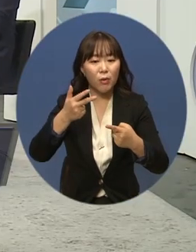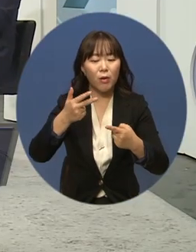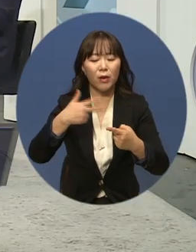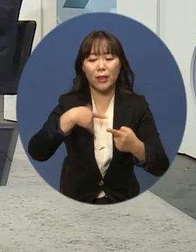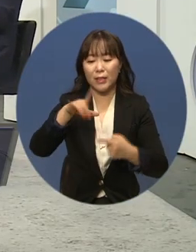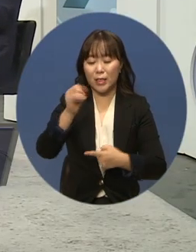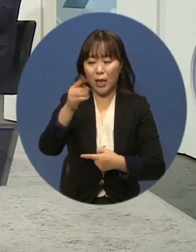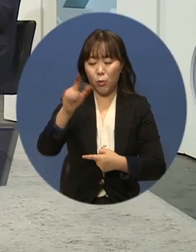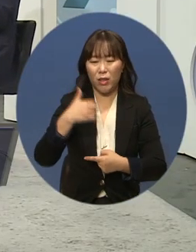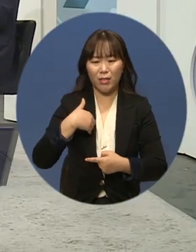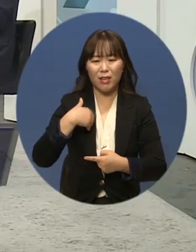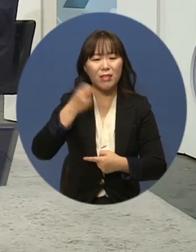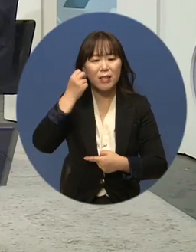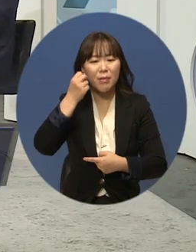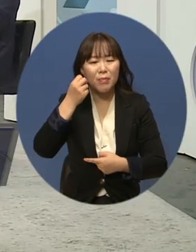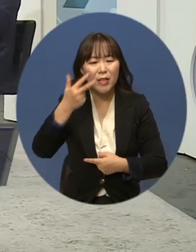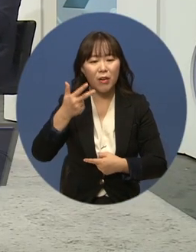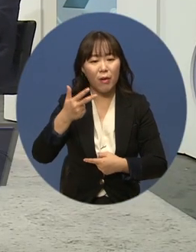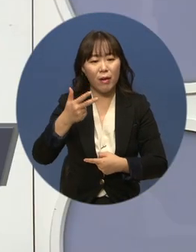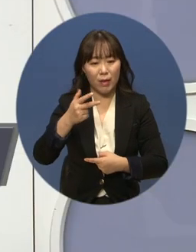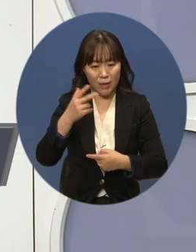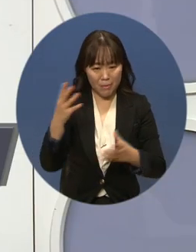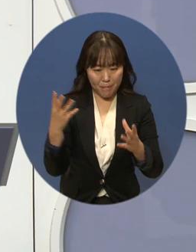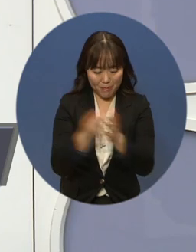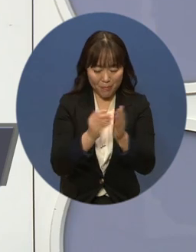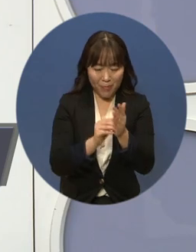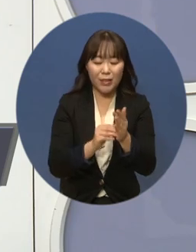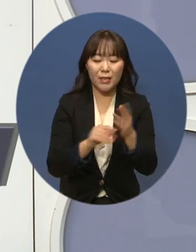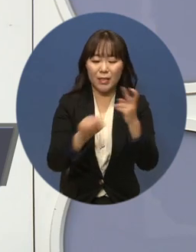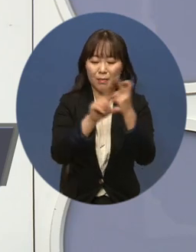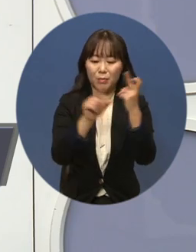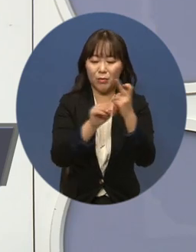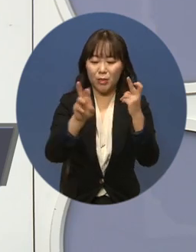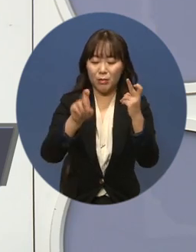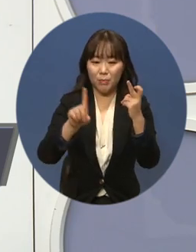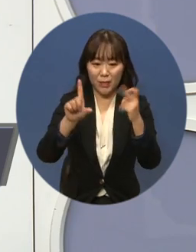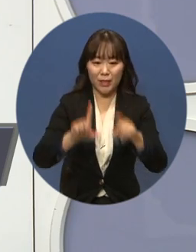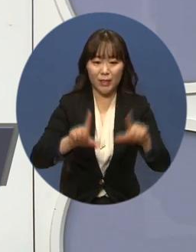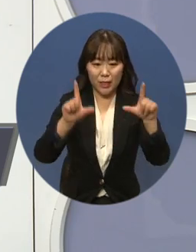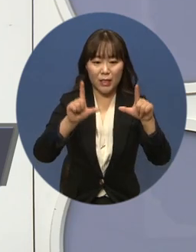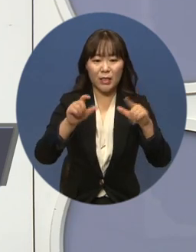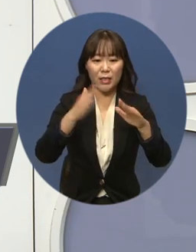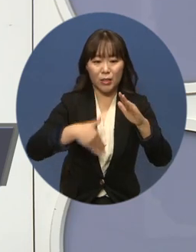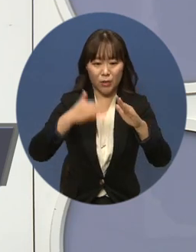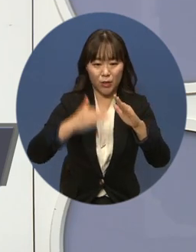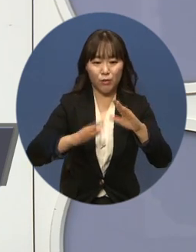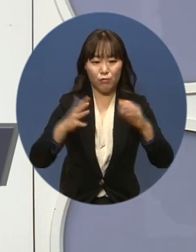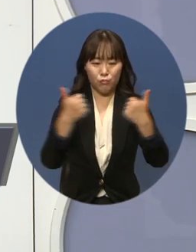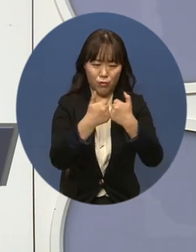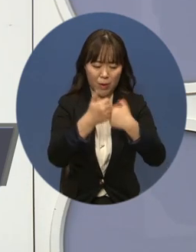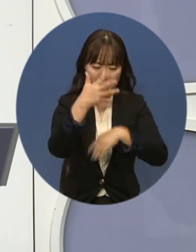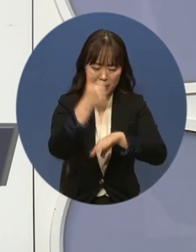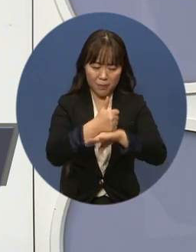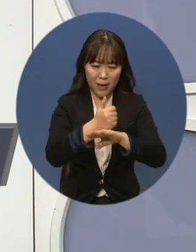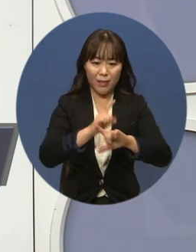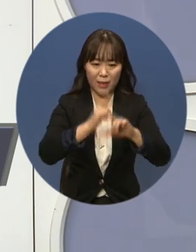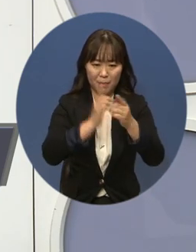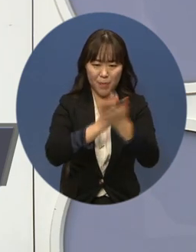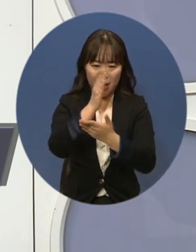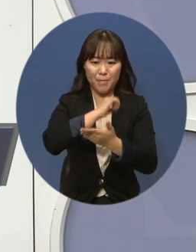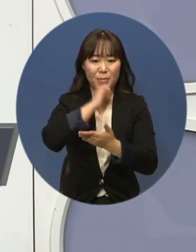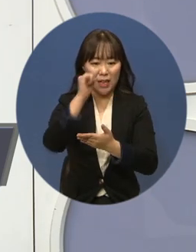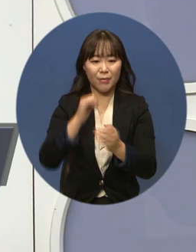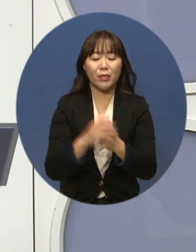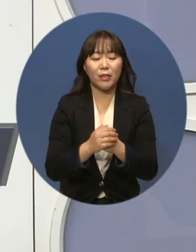했습니다. 7개월 만에 다 입법을 완료해서 그해 12월 31일 정기국회 마지막 날 통과를 했고요. 특히 이제